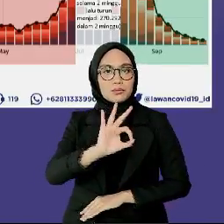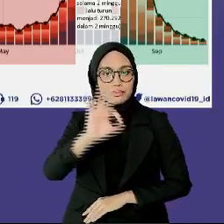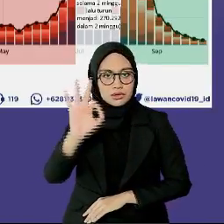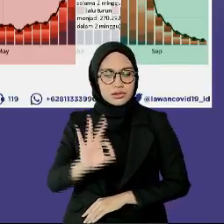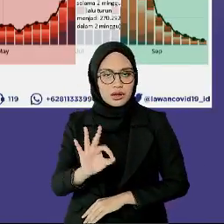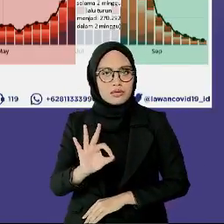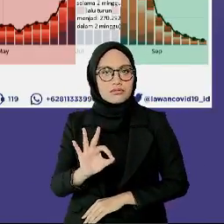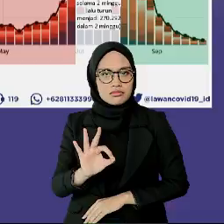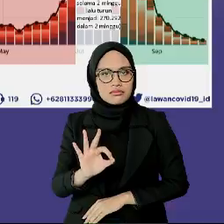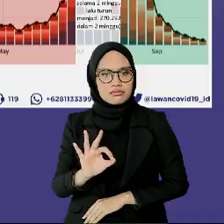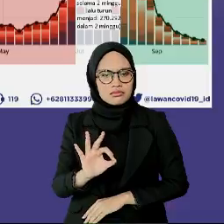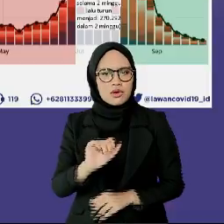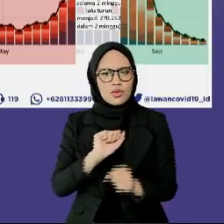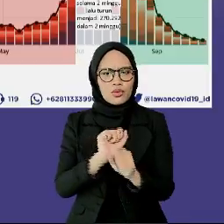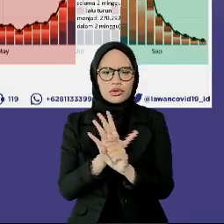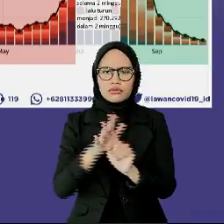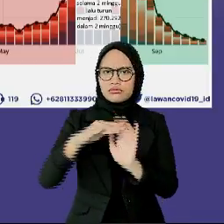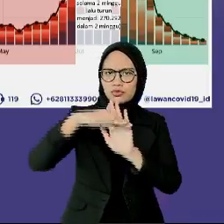berhasil menurunkan kasus hingga